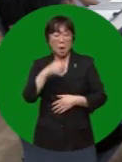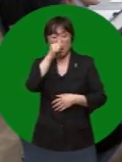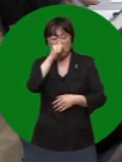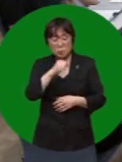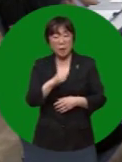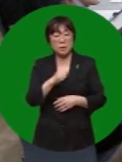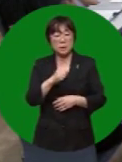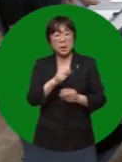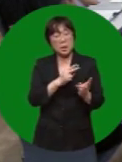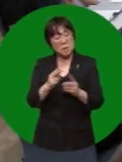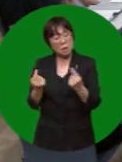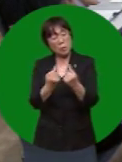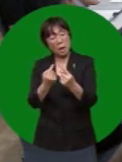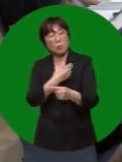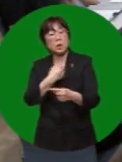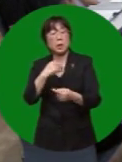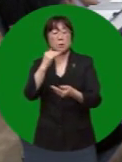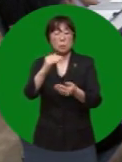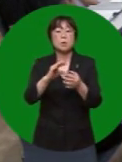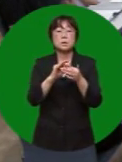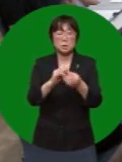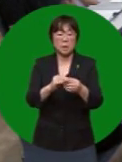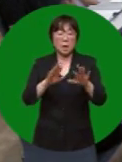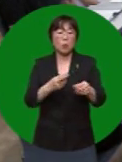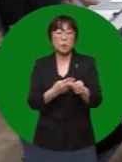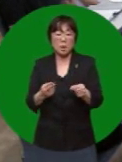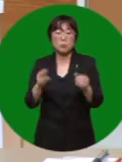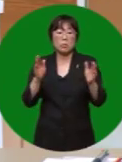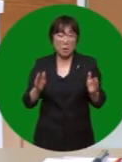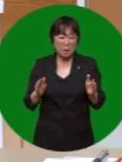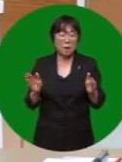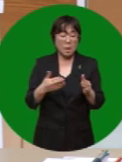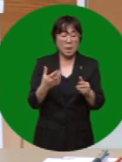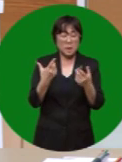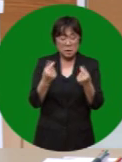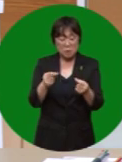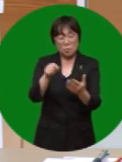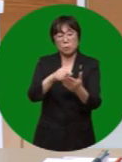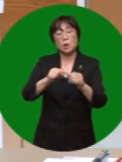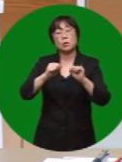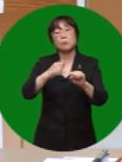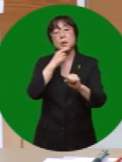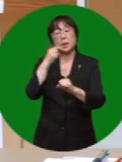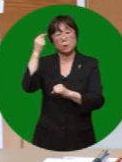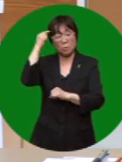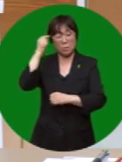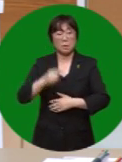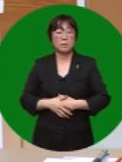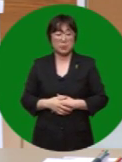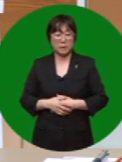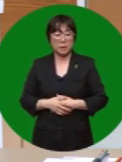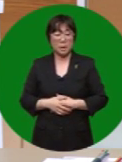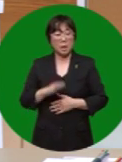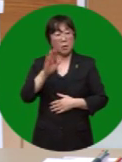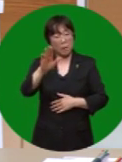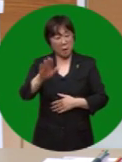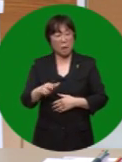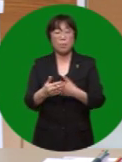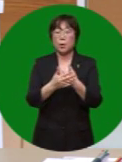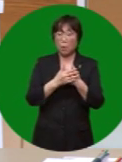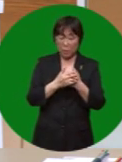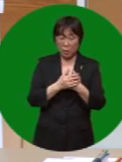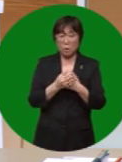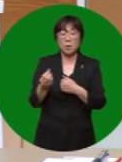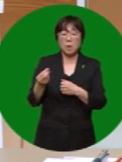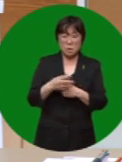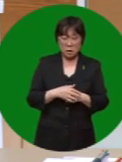や何か制度の変更でできるものについてはもう今年度のうちからしっかりと取り組んでいきたいと思いますので、ぜひこれからもご協力、